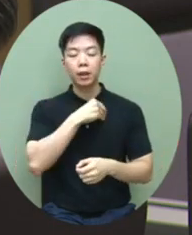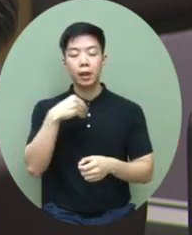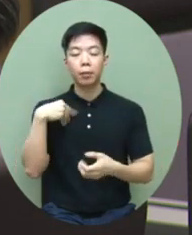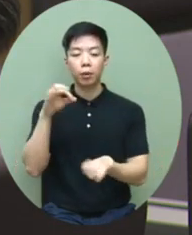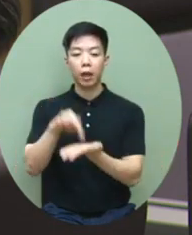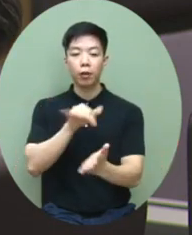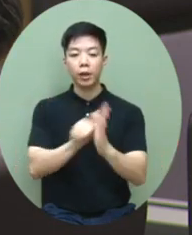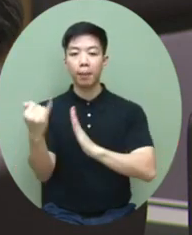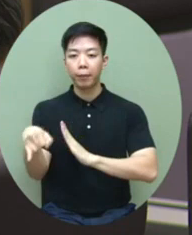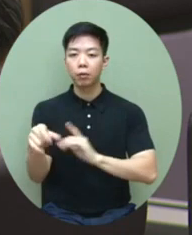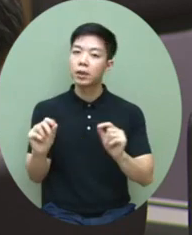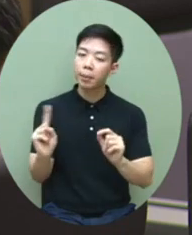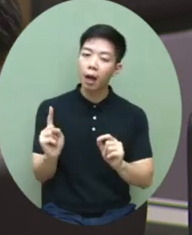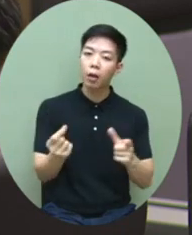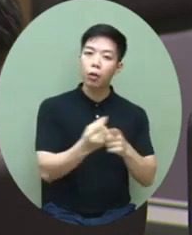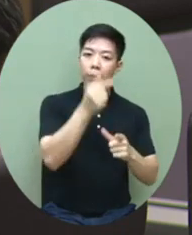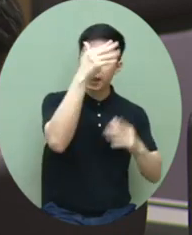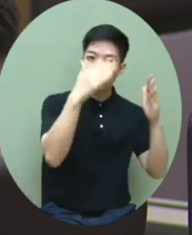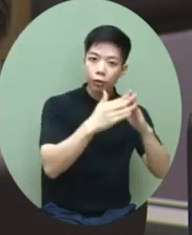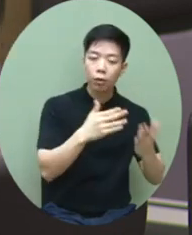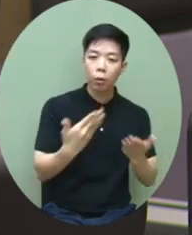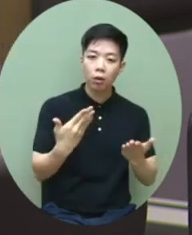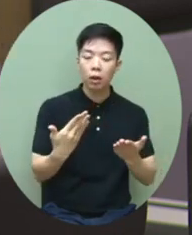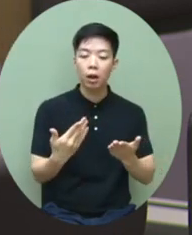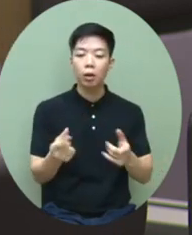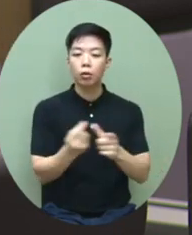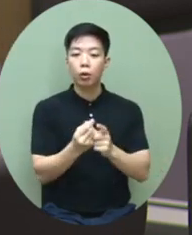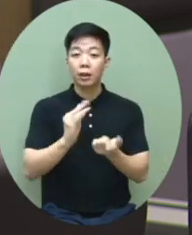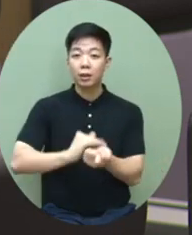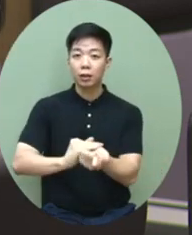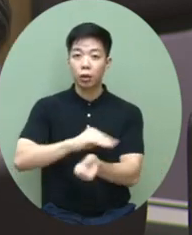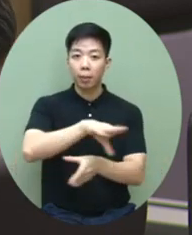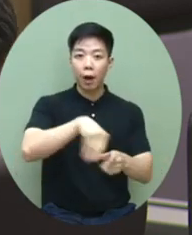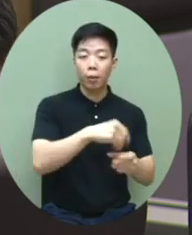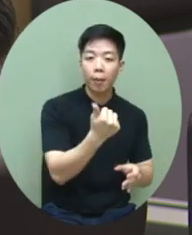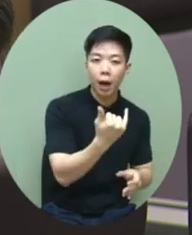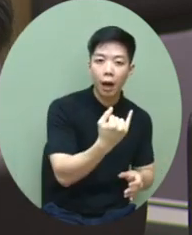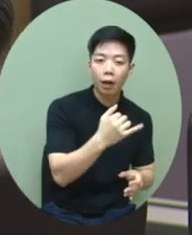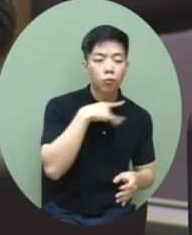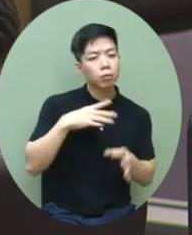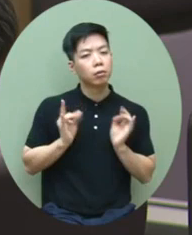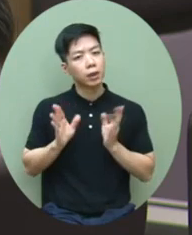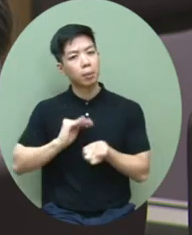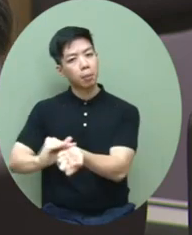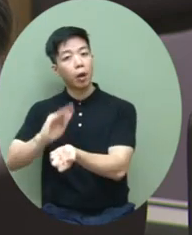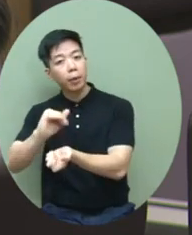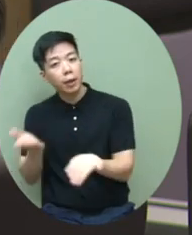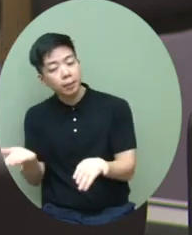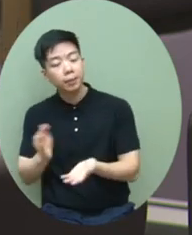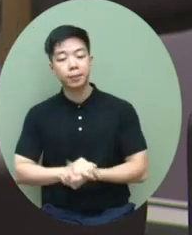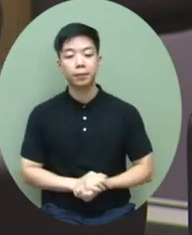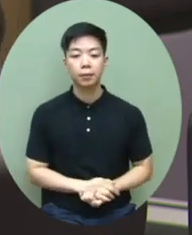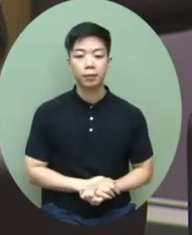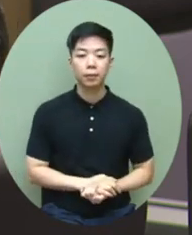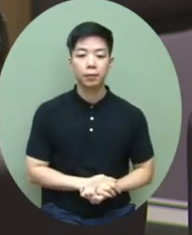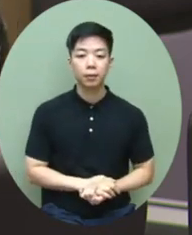醫院同埋HA 或者衛生署嘅診所咧？咁私家醫院嘅話又係點處理咧？同埋都想問一下有冇